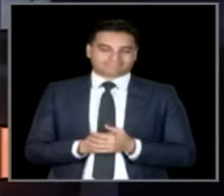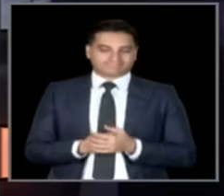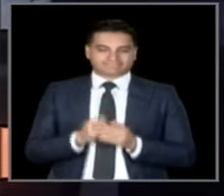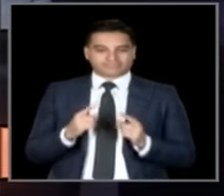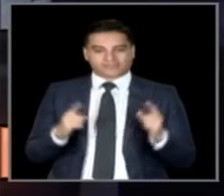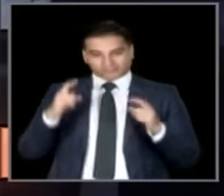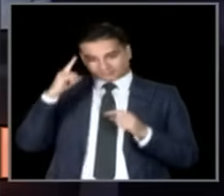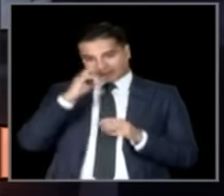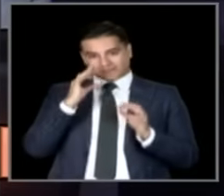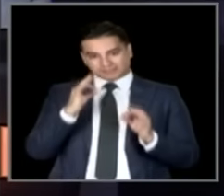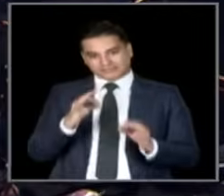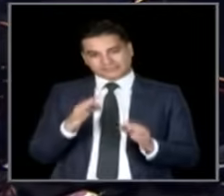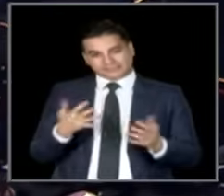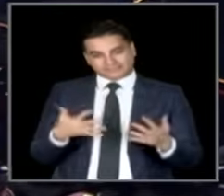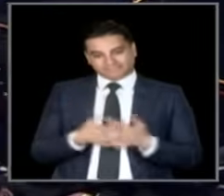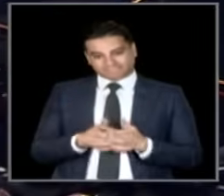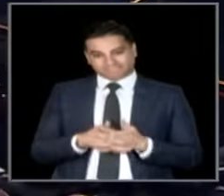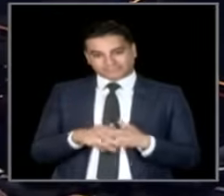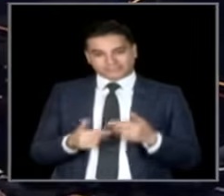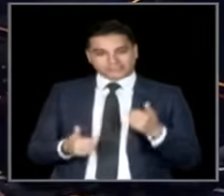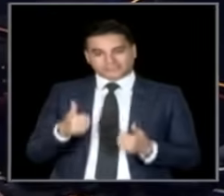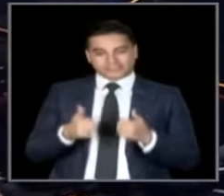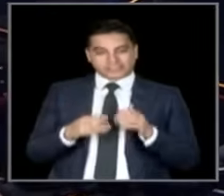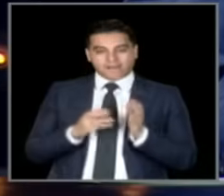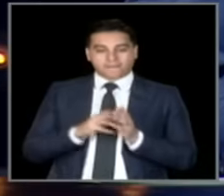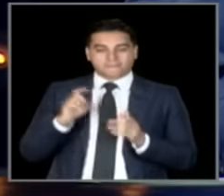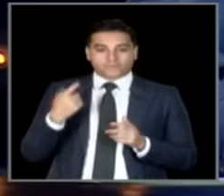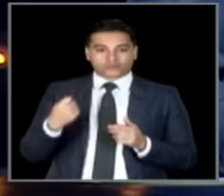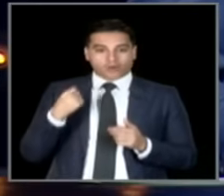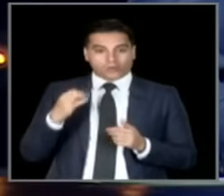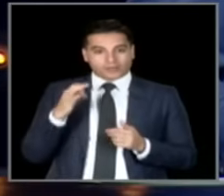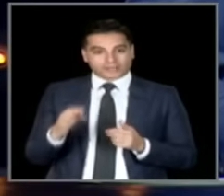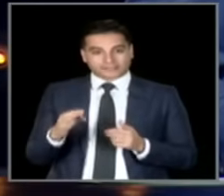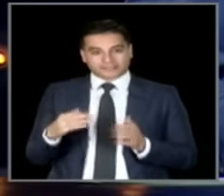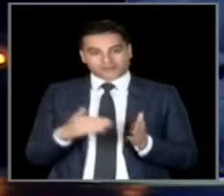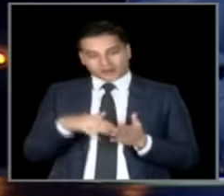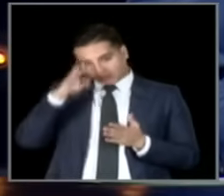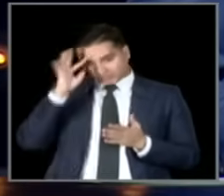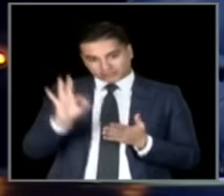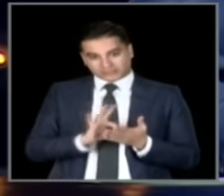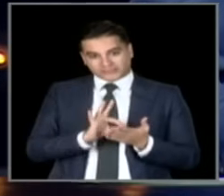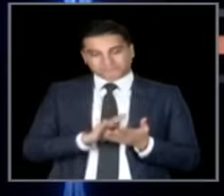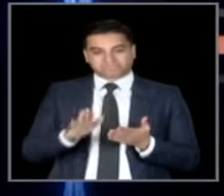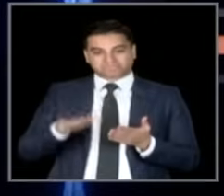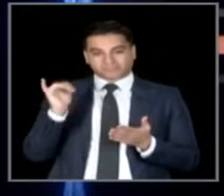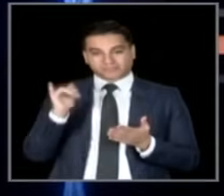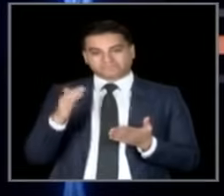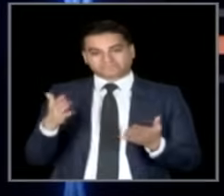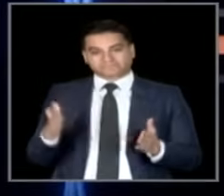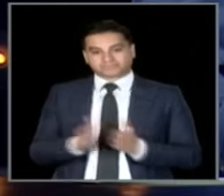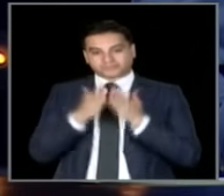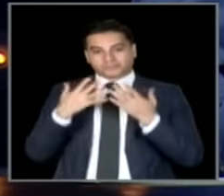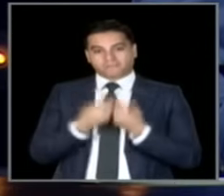كان صعب عليا جدا، كانت ملحمة وجامعة المنصورة أقوية جدا فعلا. وللأسف الشديد اصطدموا